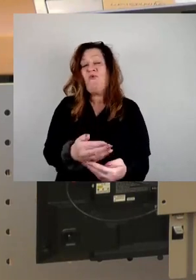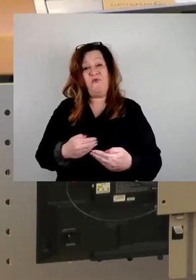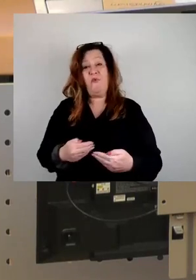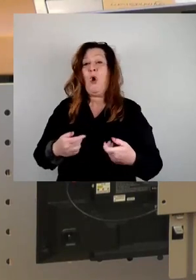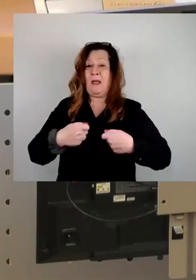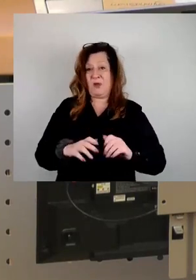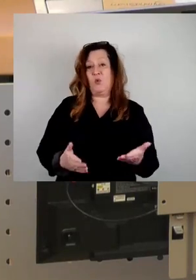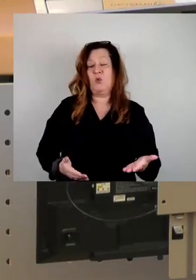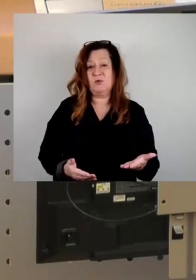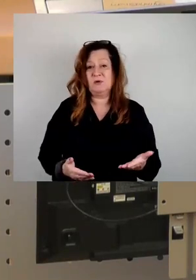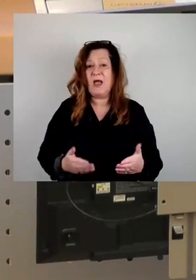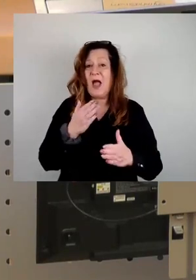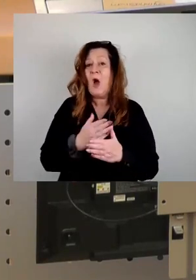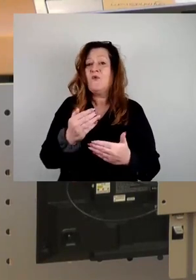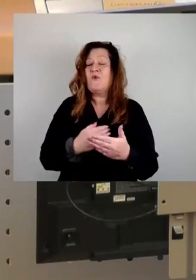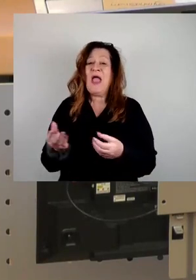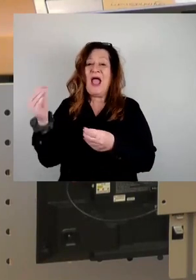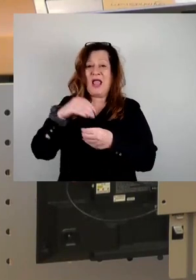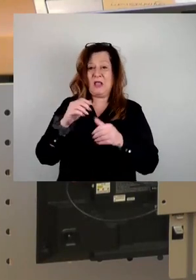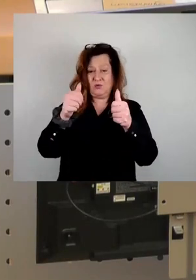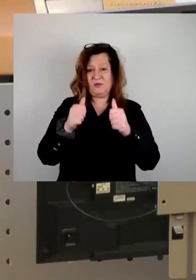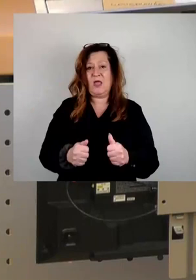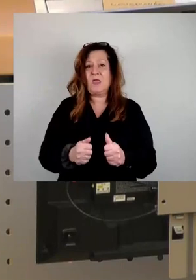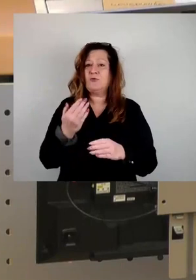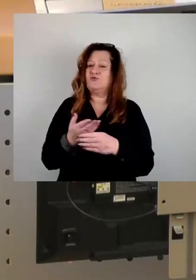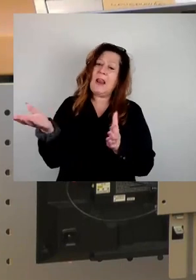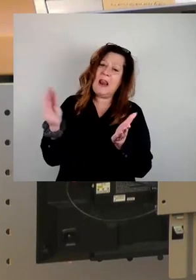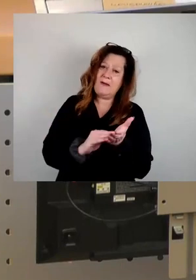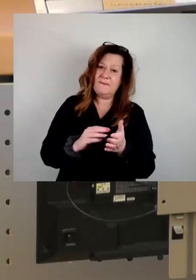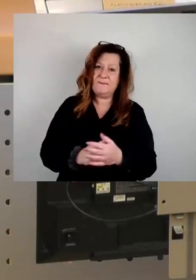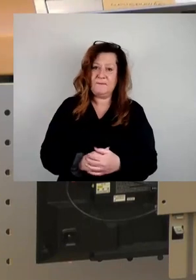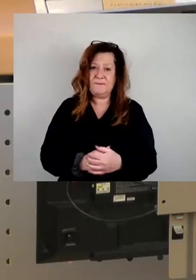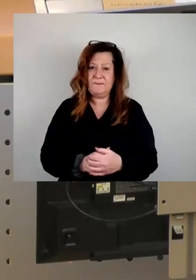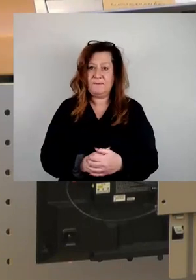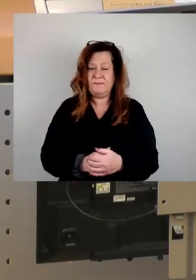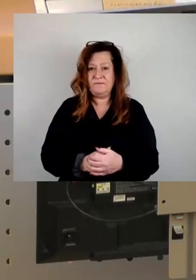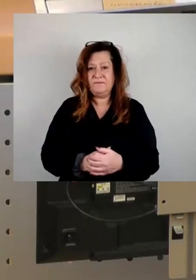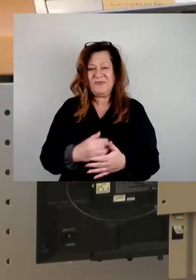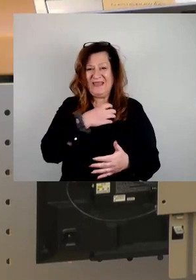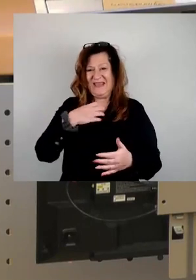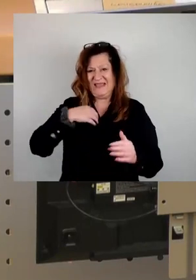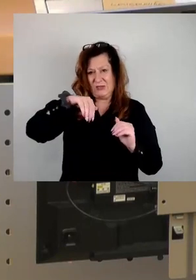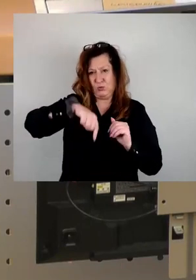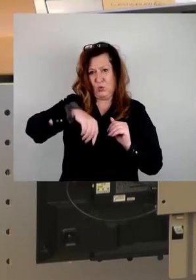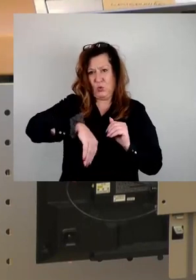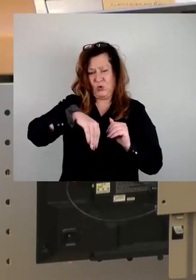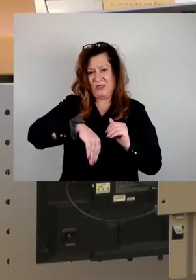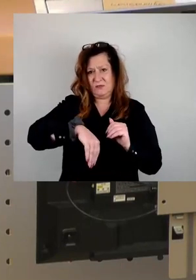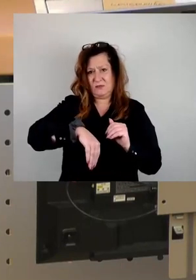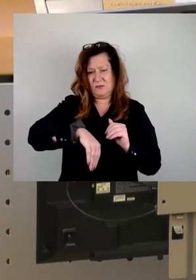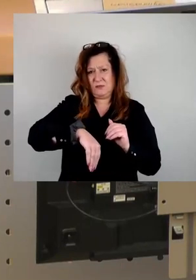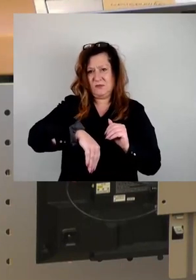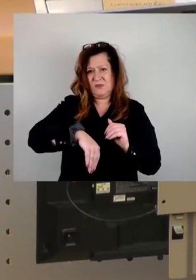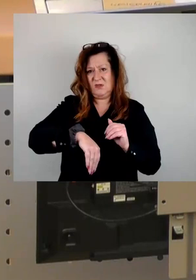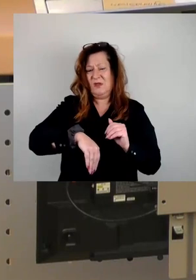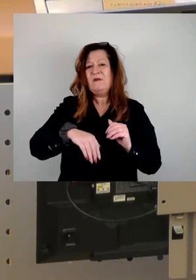einem entsprechenden Ergänzungsantrag schon mit reinformuliert. Ne, der Dresdner Süden hatte wirklich, ist nicht gerade üppig ausgestattet mit Sportflächen